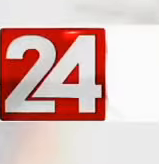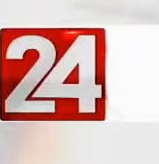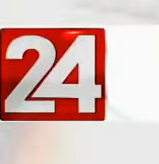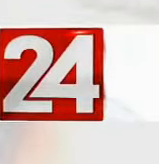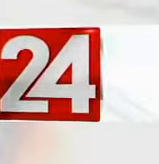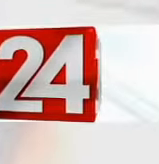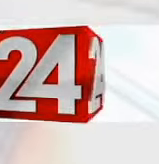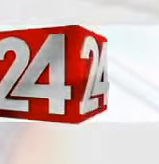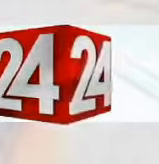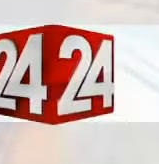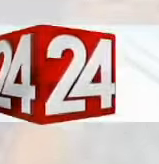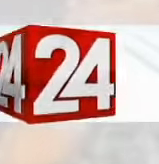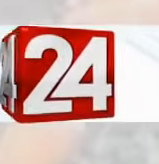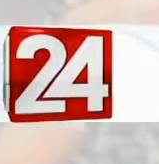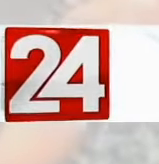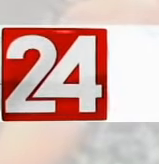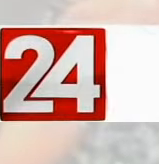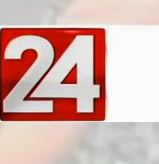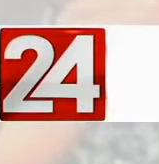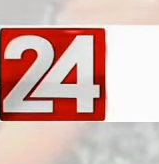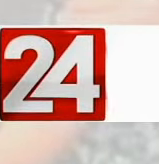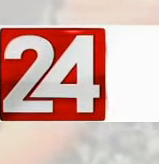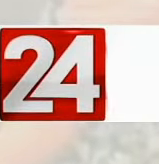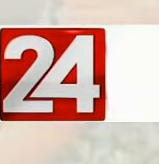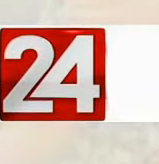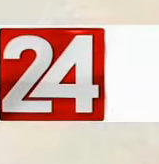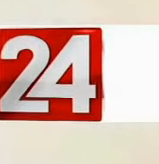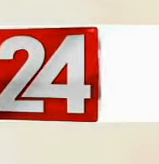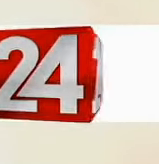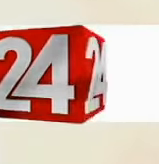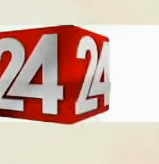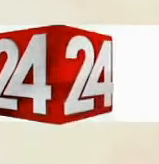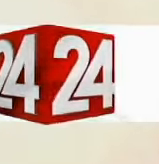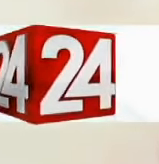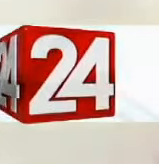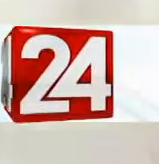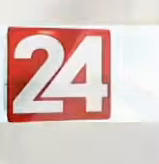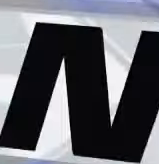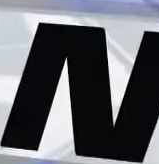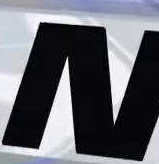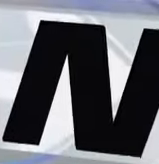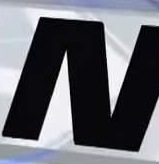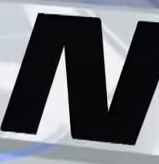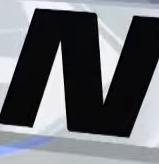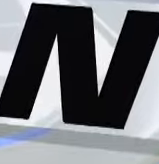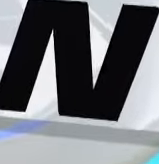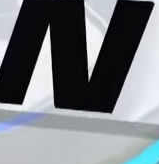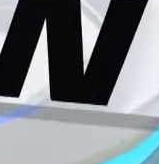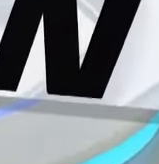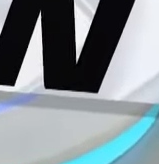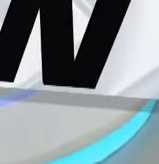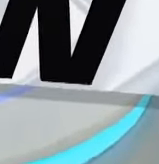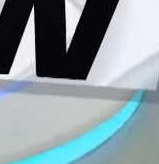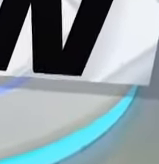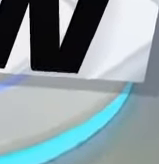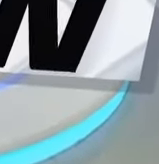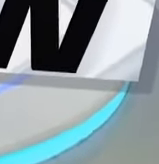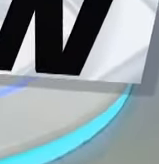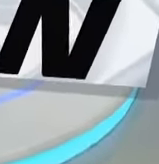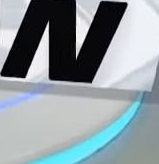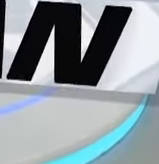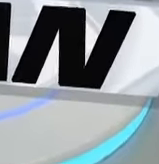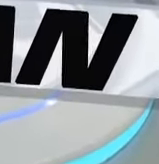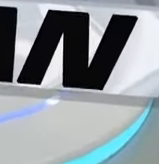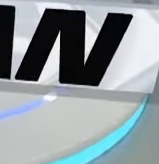At ang mga pagsubok kay Rachel Ango, ngayong isa na siyang ina at iba pang mga balita, tututukan natin dito sa 24 Oras.